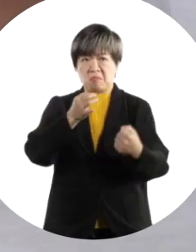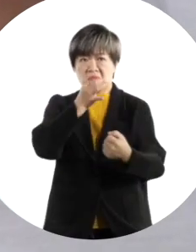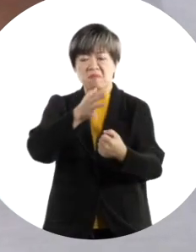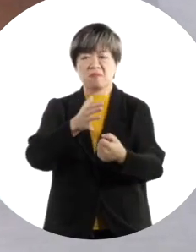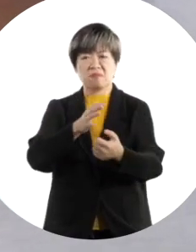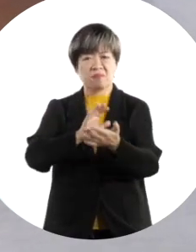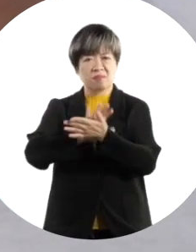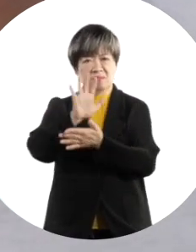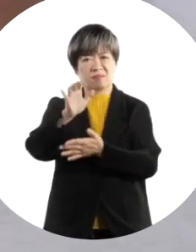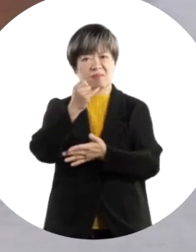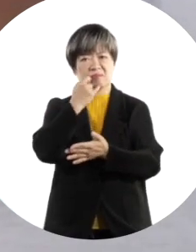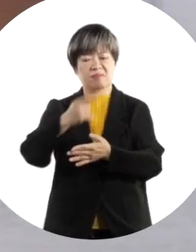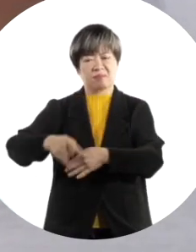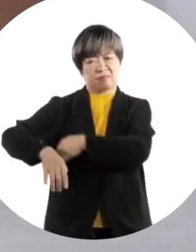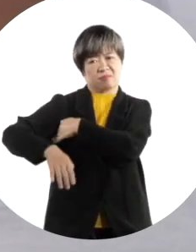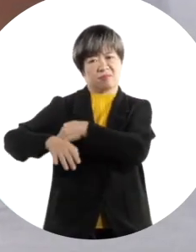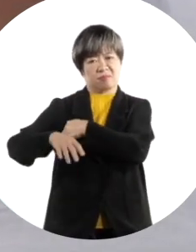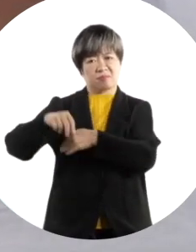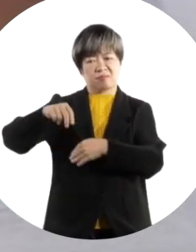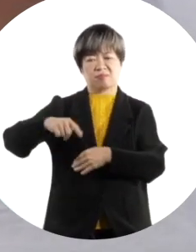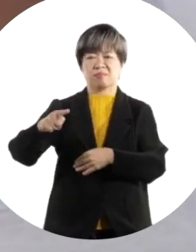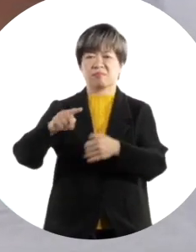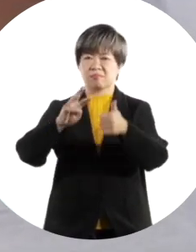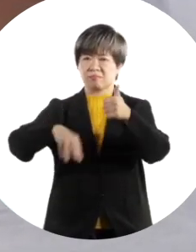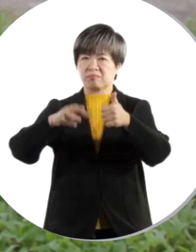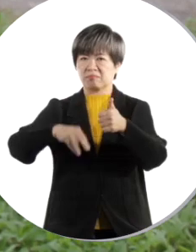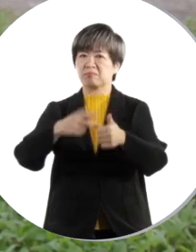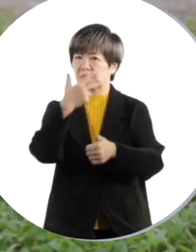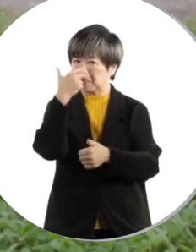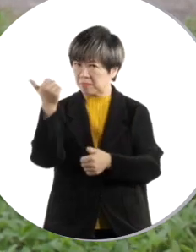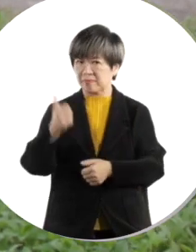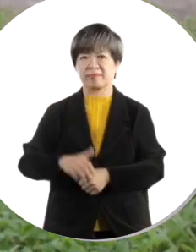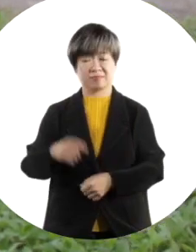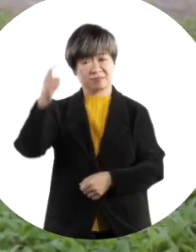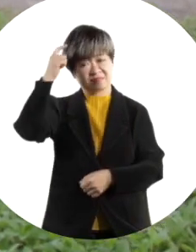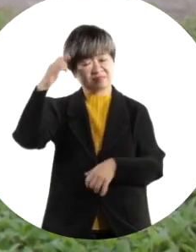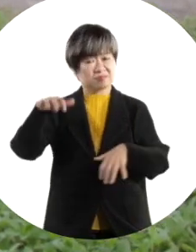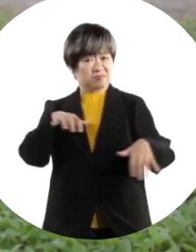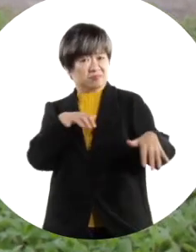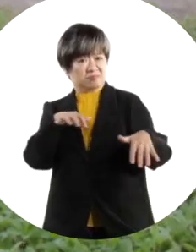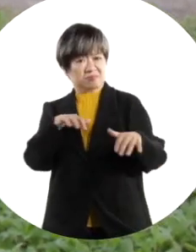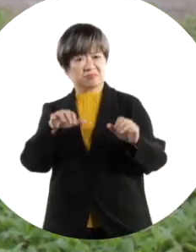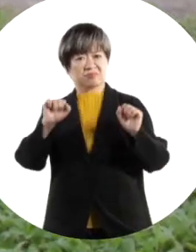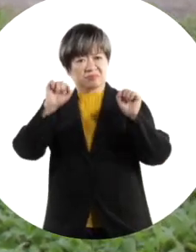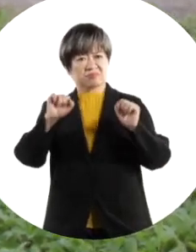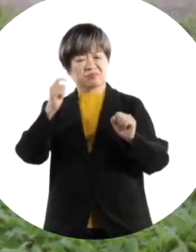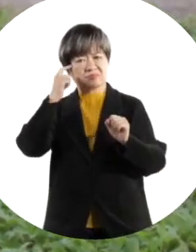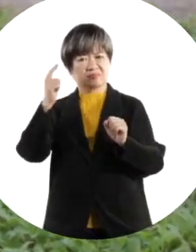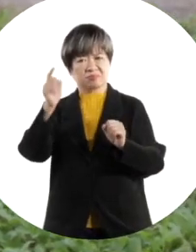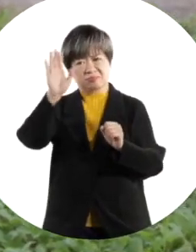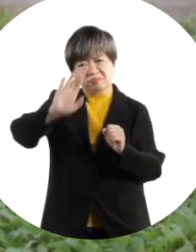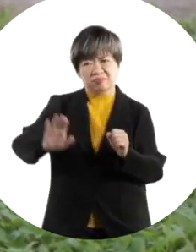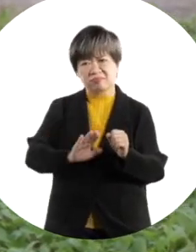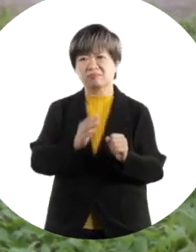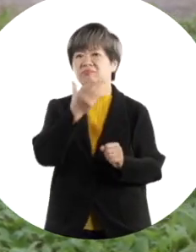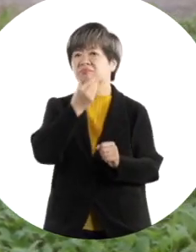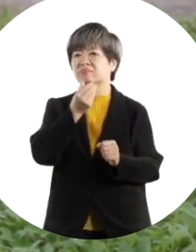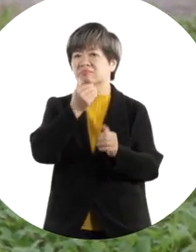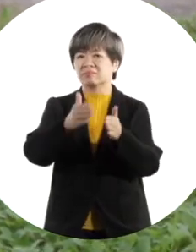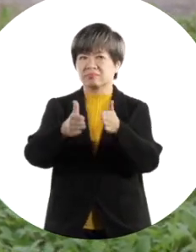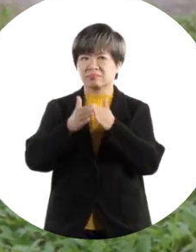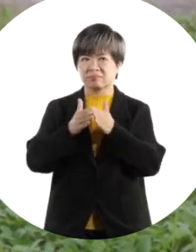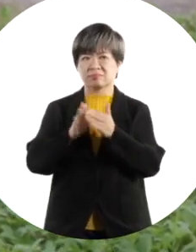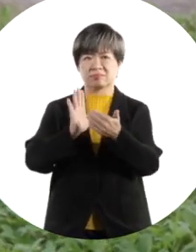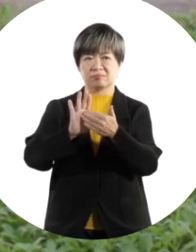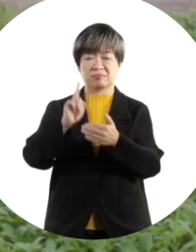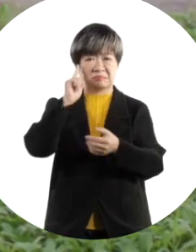于日后可以持拐杖以及行走训练哦。脑麻者的运动需要考虑姿势以及舒适度，需要